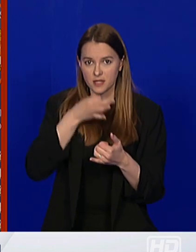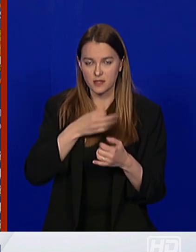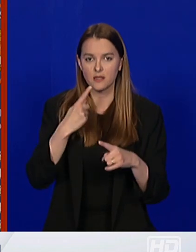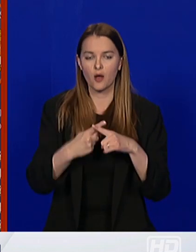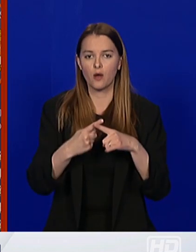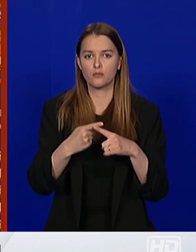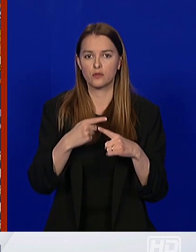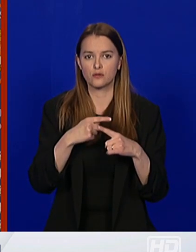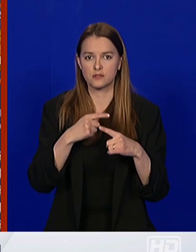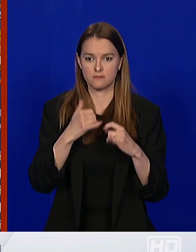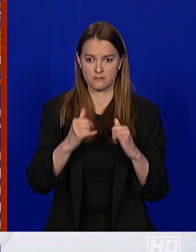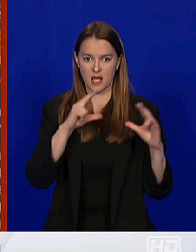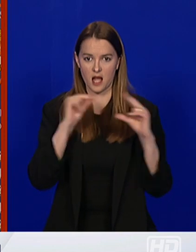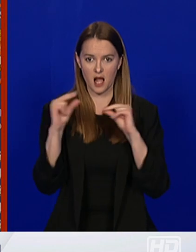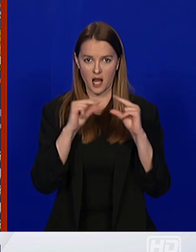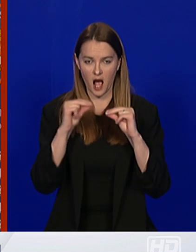ćemo